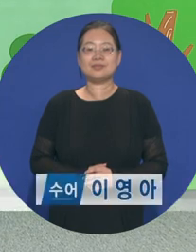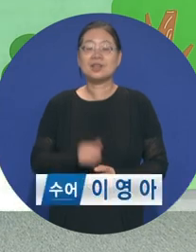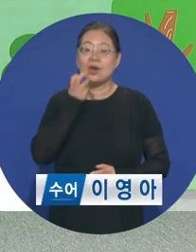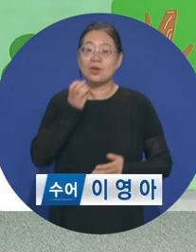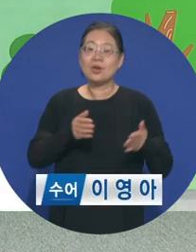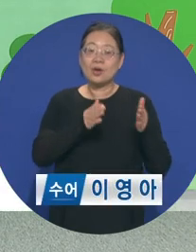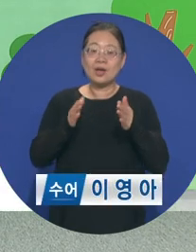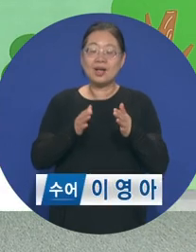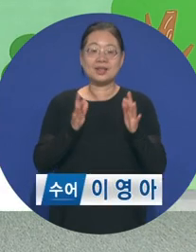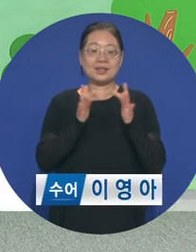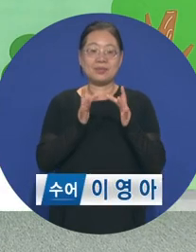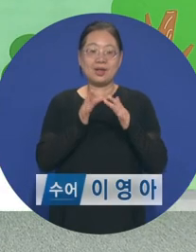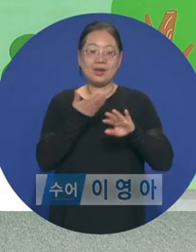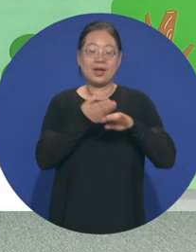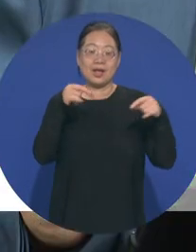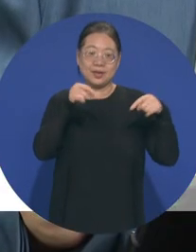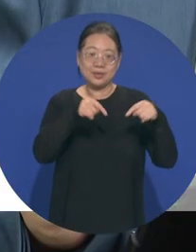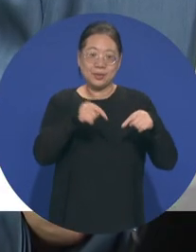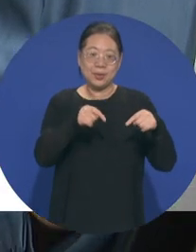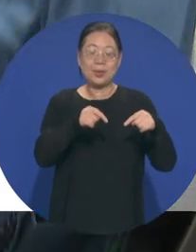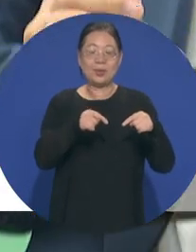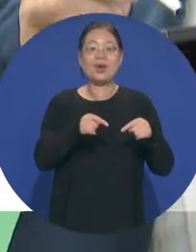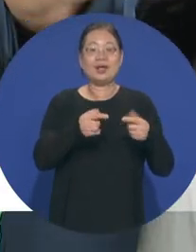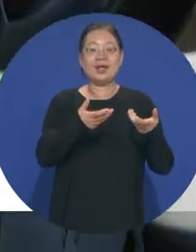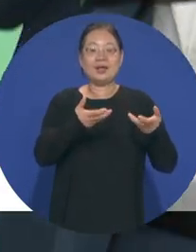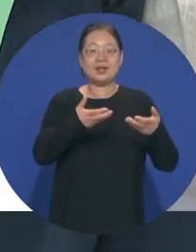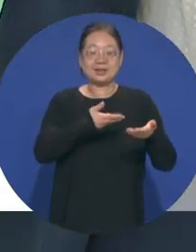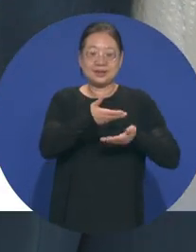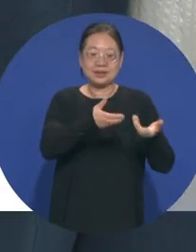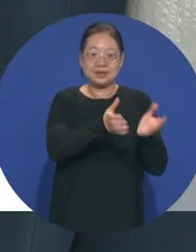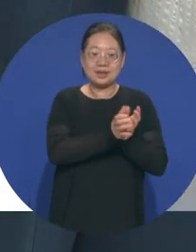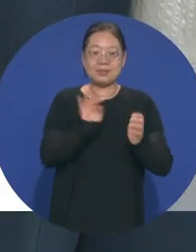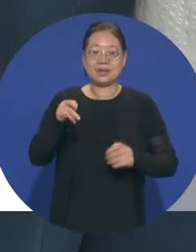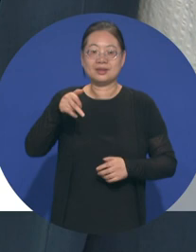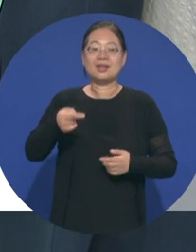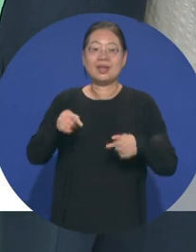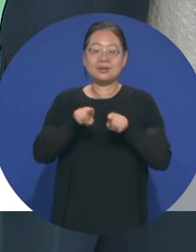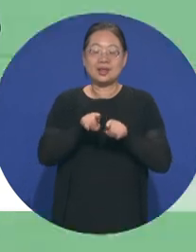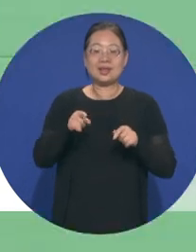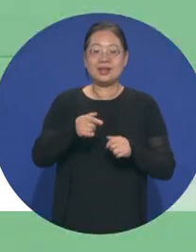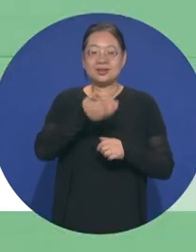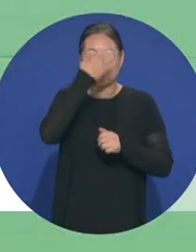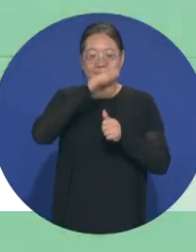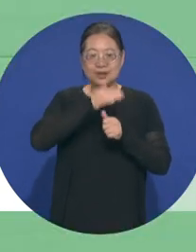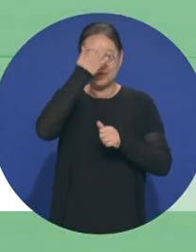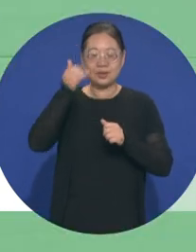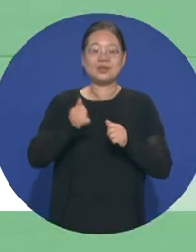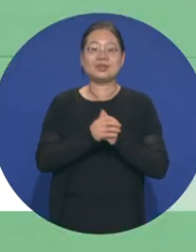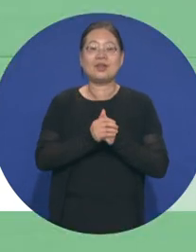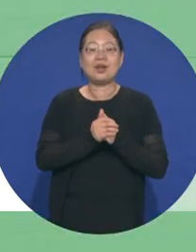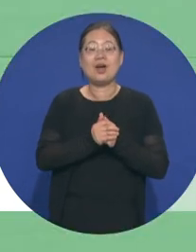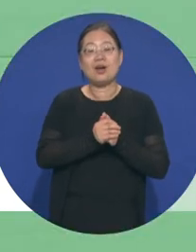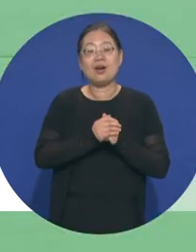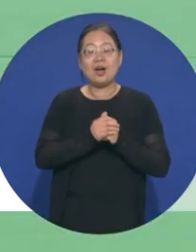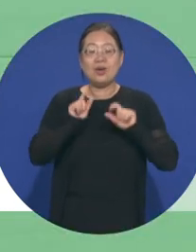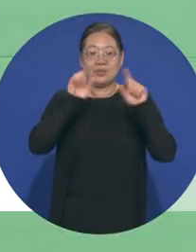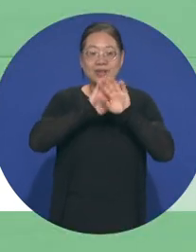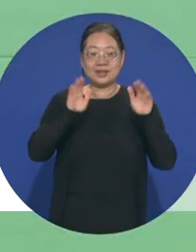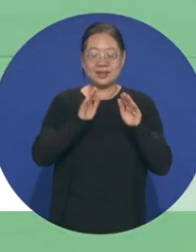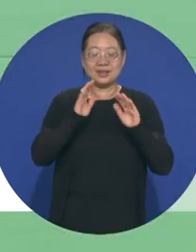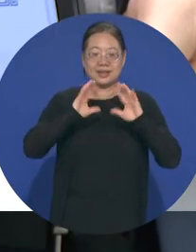대사를 경기도가 사이버 외교사절단 반크와 함께 청소년 청년 기후 대사를 육성하고 경기도 기후위기